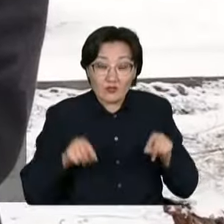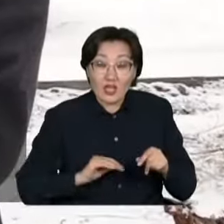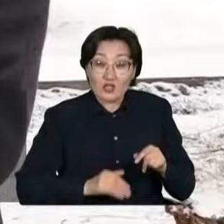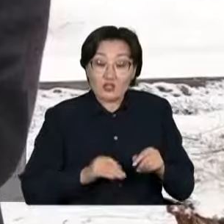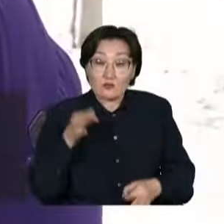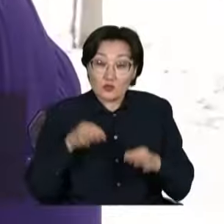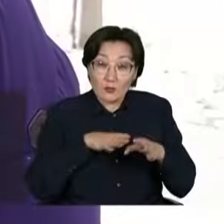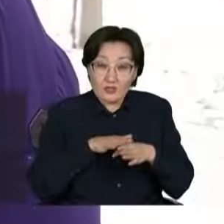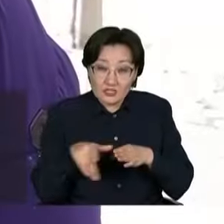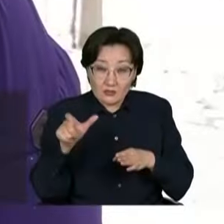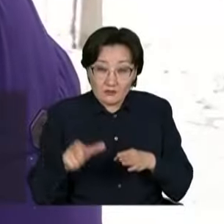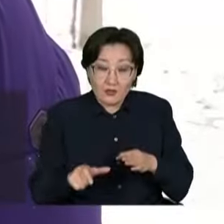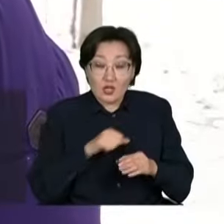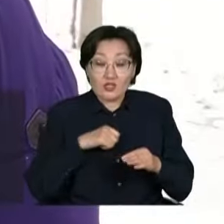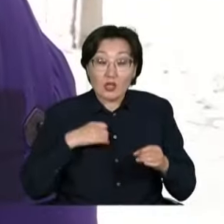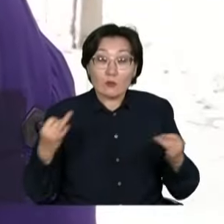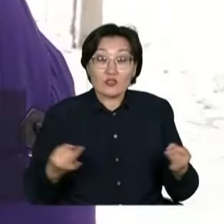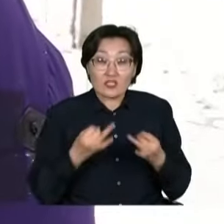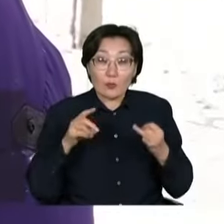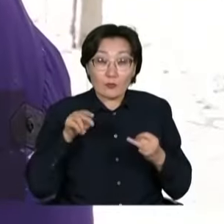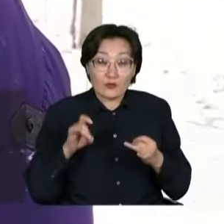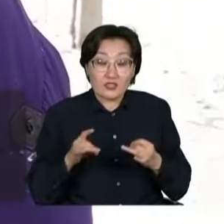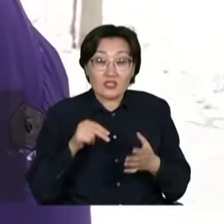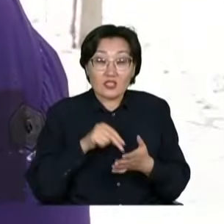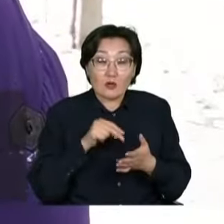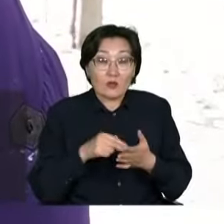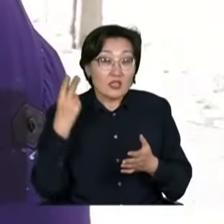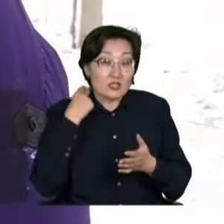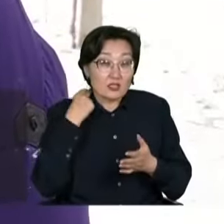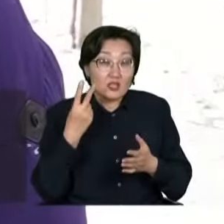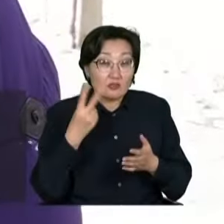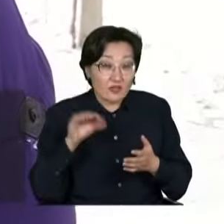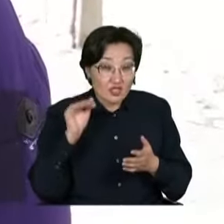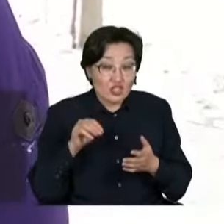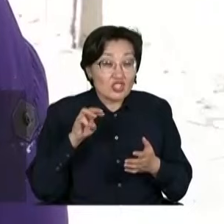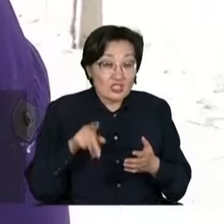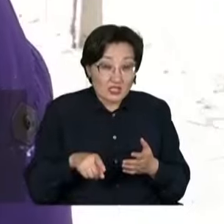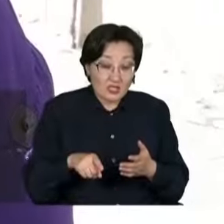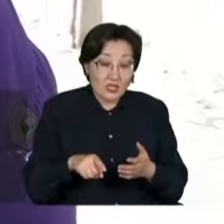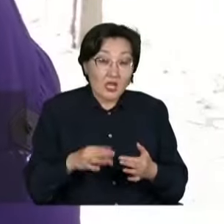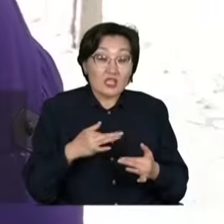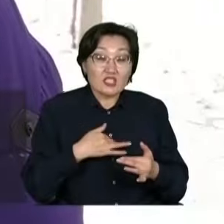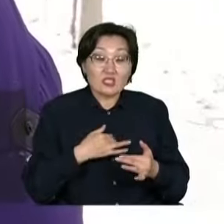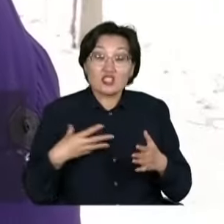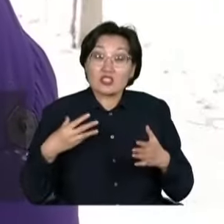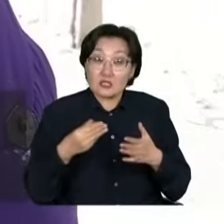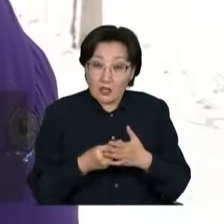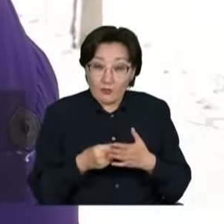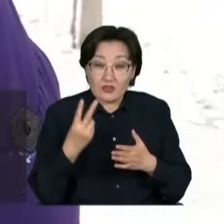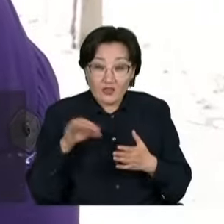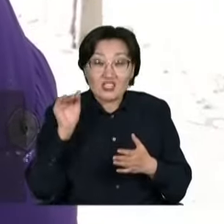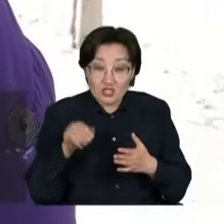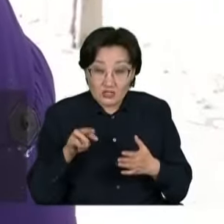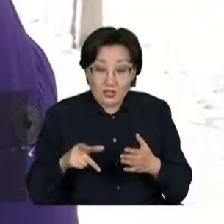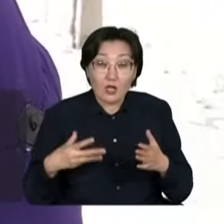судебника. Самое интересное, что при сумме задолженности в районе 20 тысяч тенге, я заплатил эти 20 тысяч,